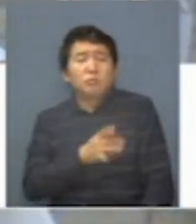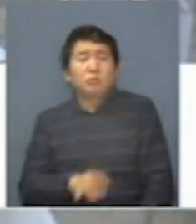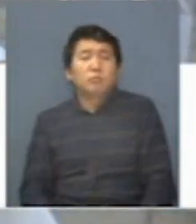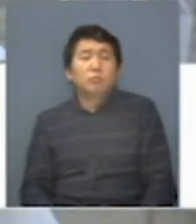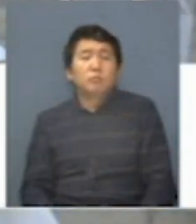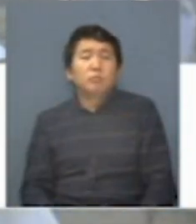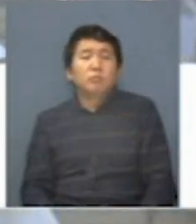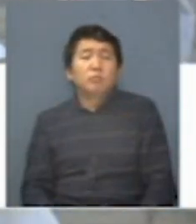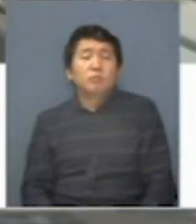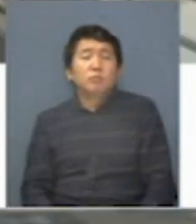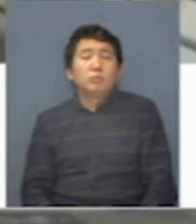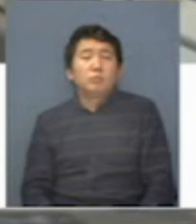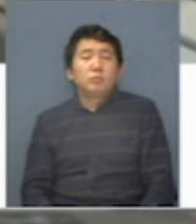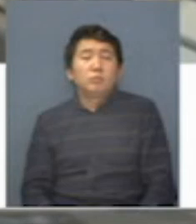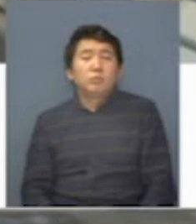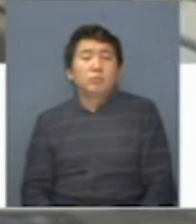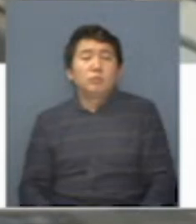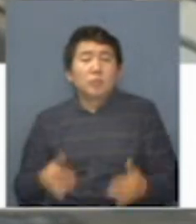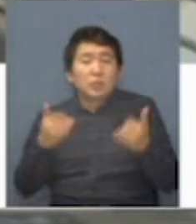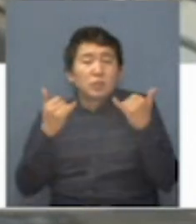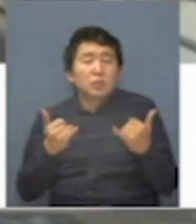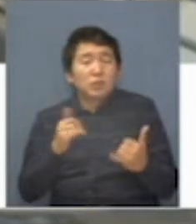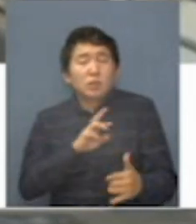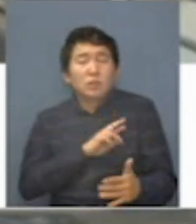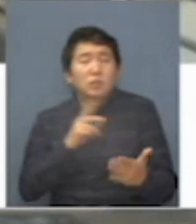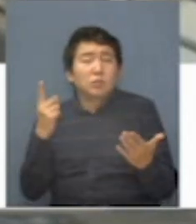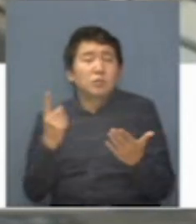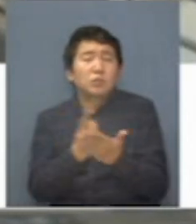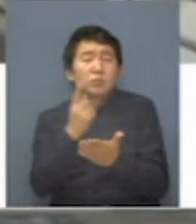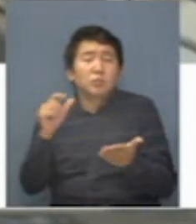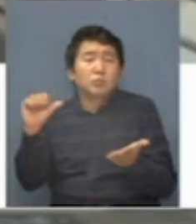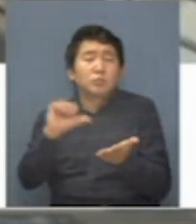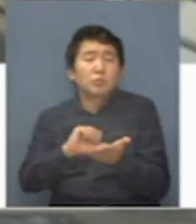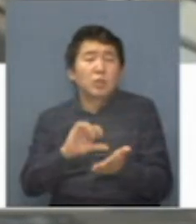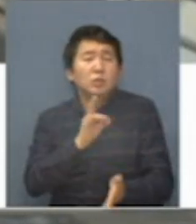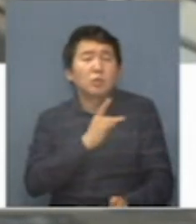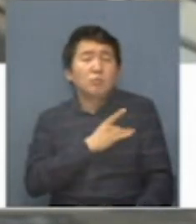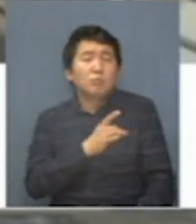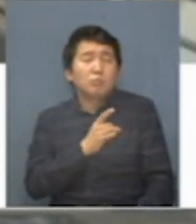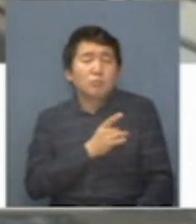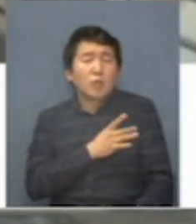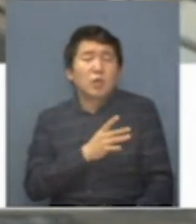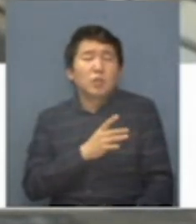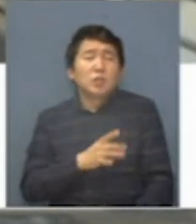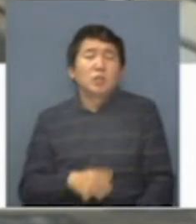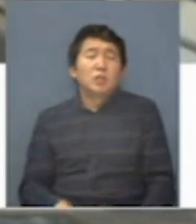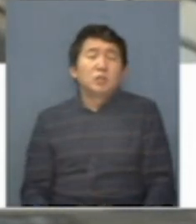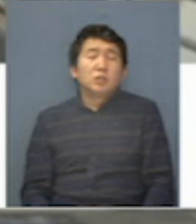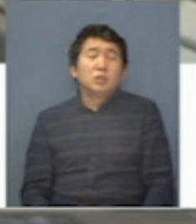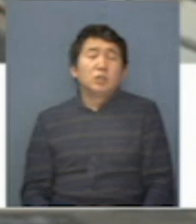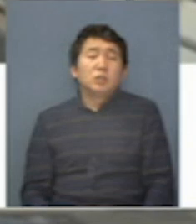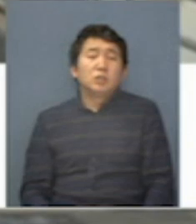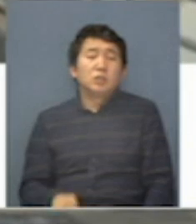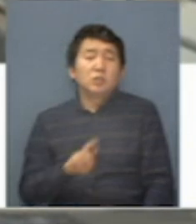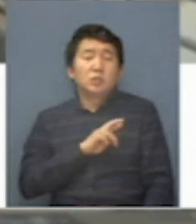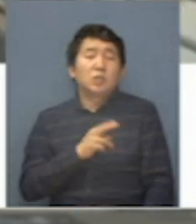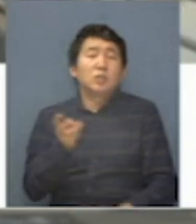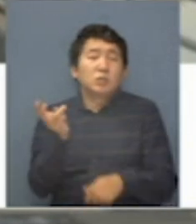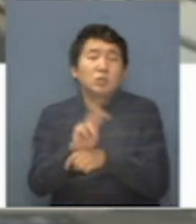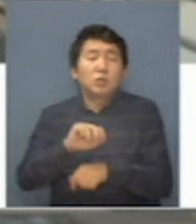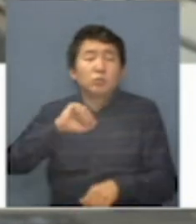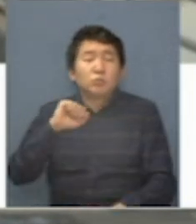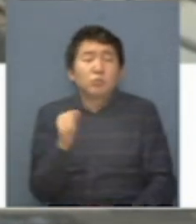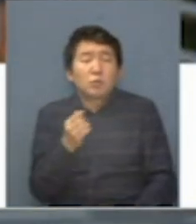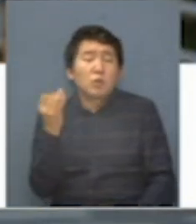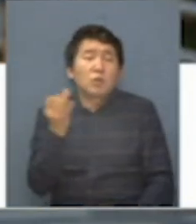дресс-код. Сегодня я впервые участвую в празднике «Белая вечеринка» в нашем городе. Я пришла с друзьями. Это очень интересно